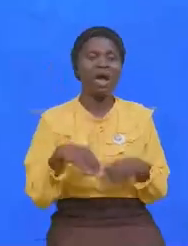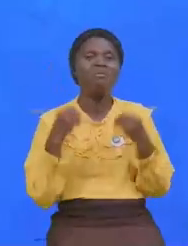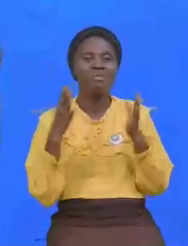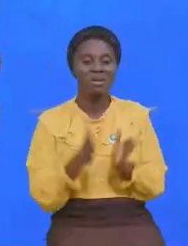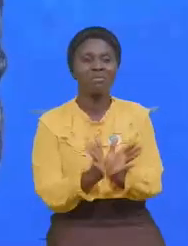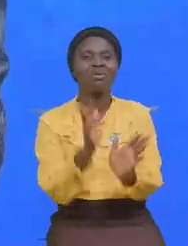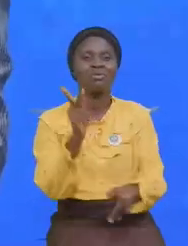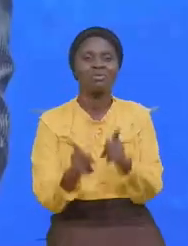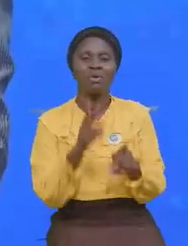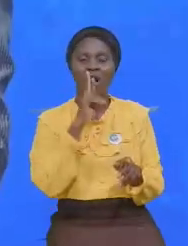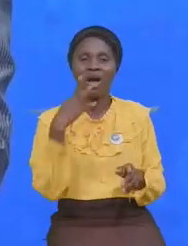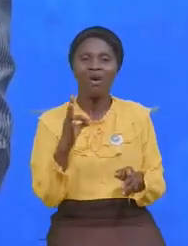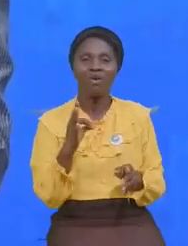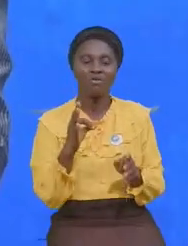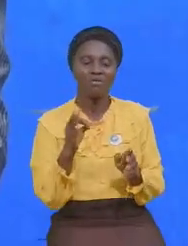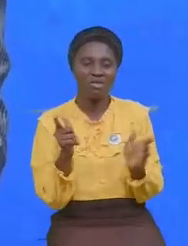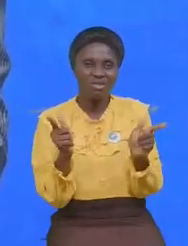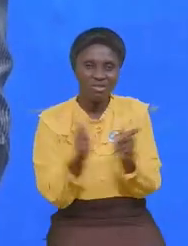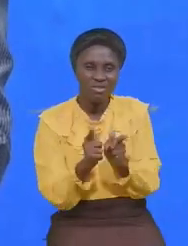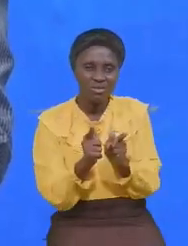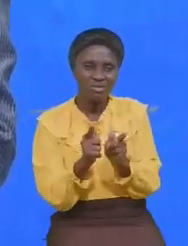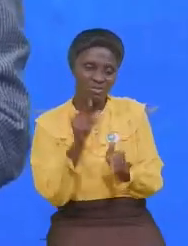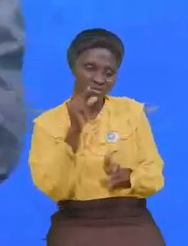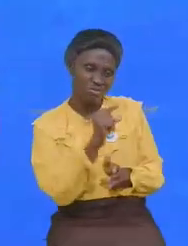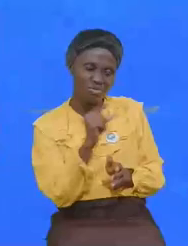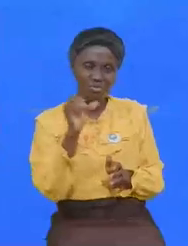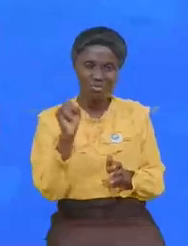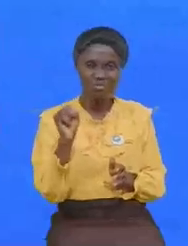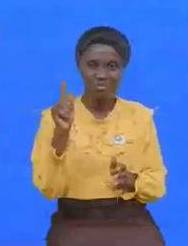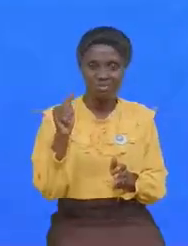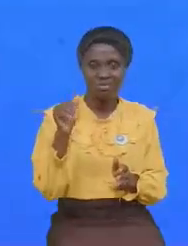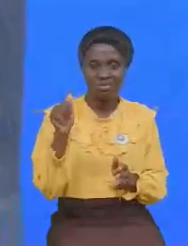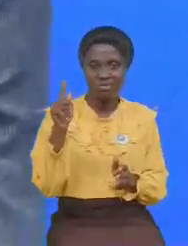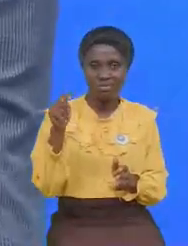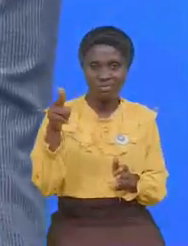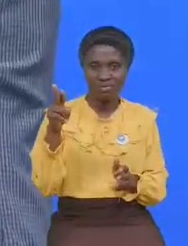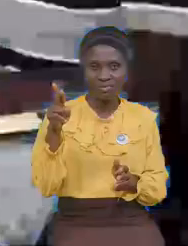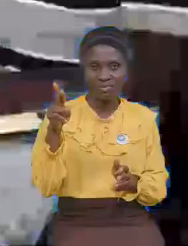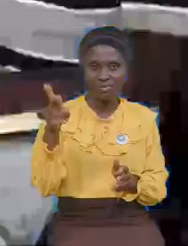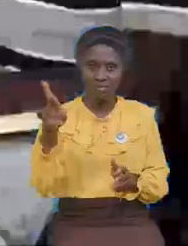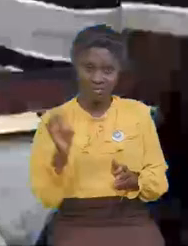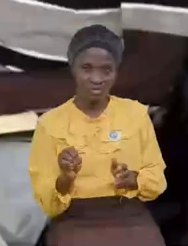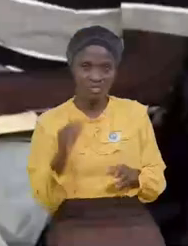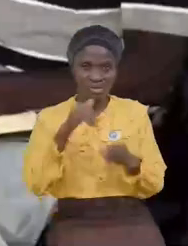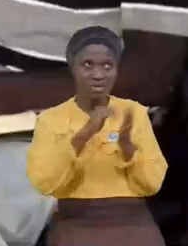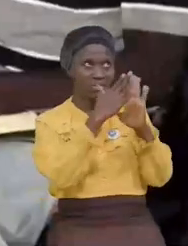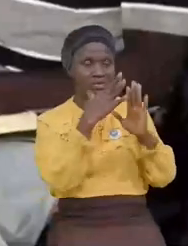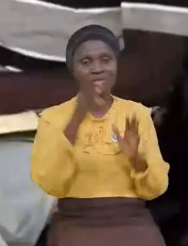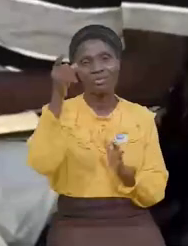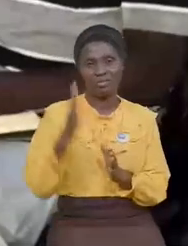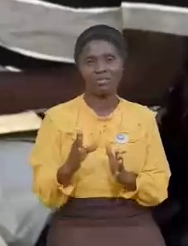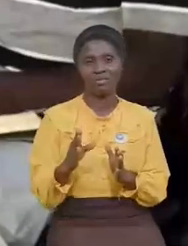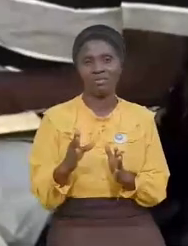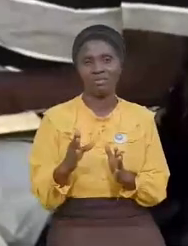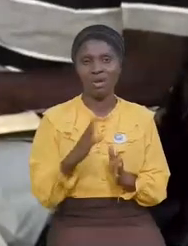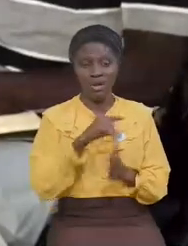Combien de personnes réputées ont de petites tailles devant Dieu? Et cet homme